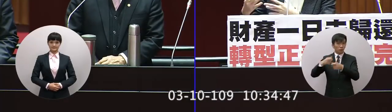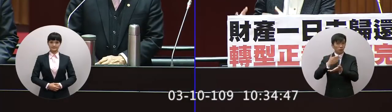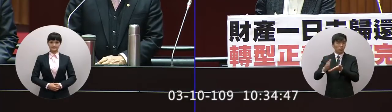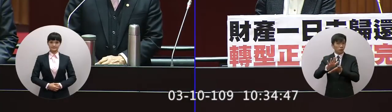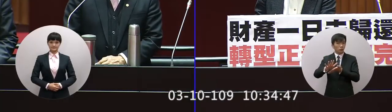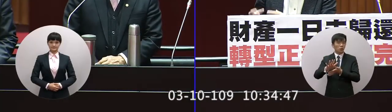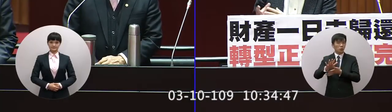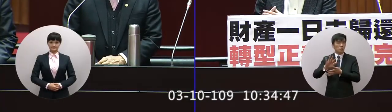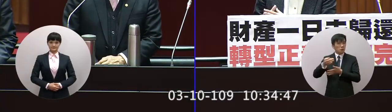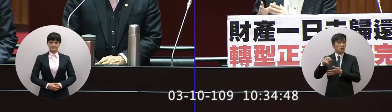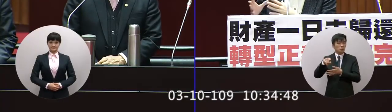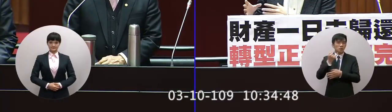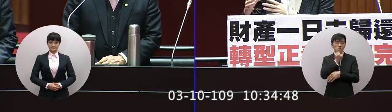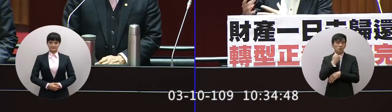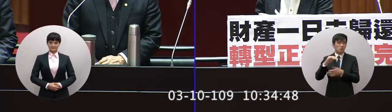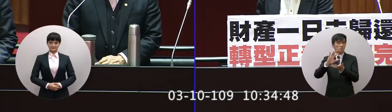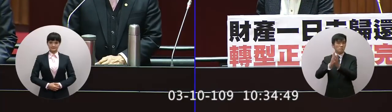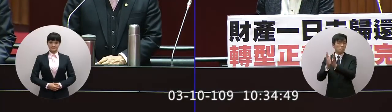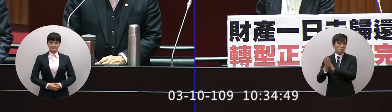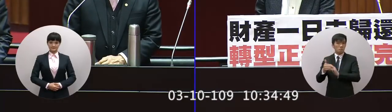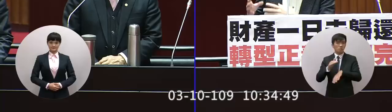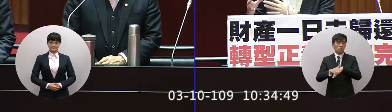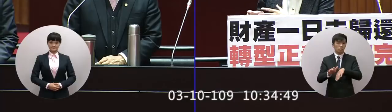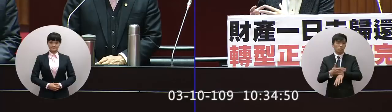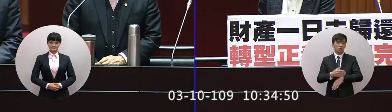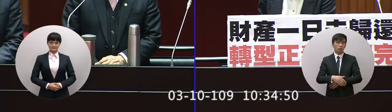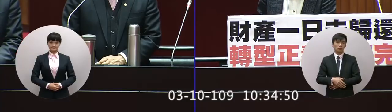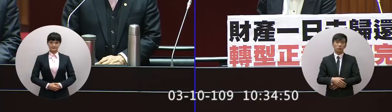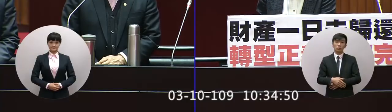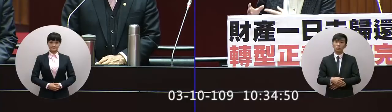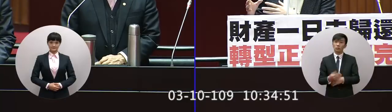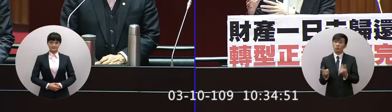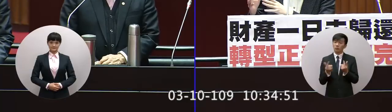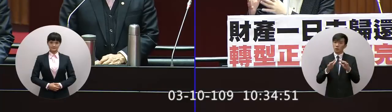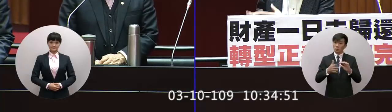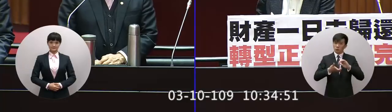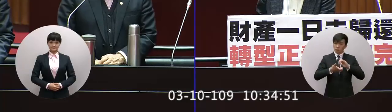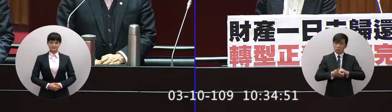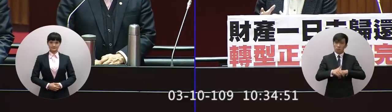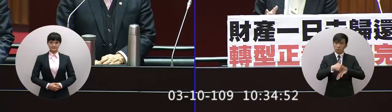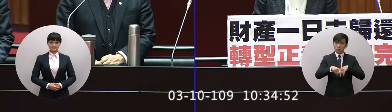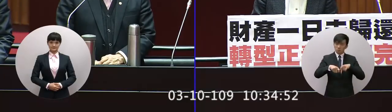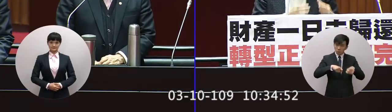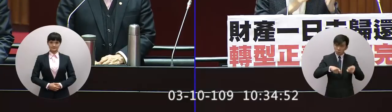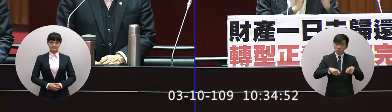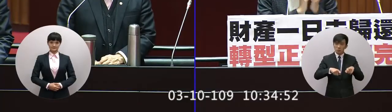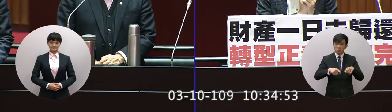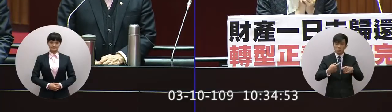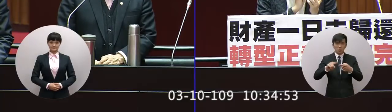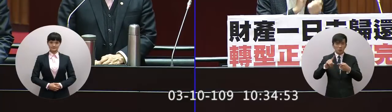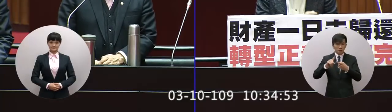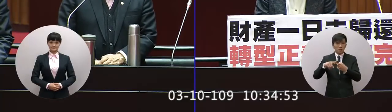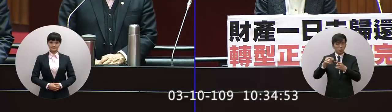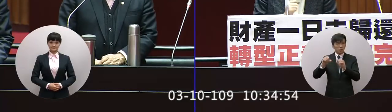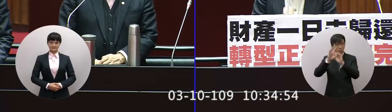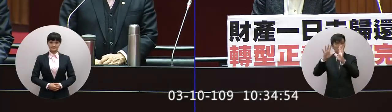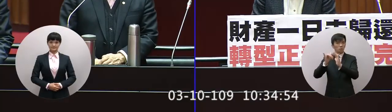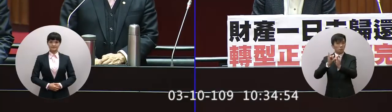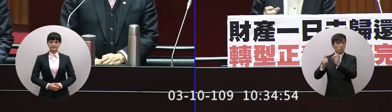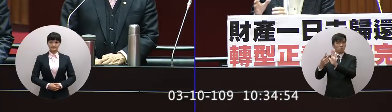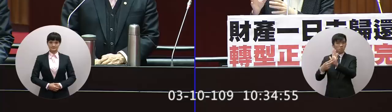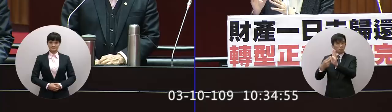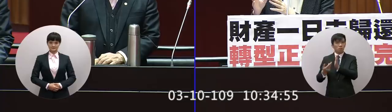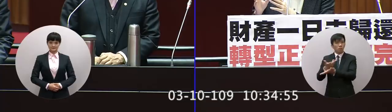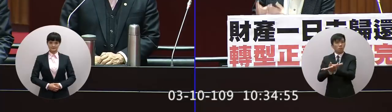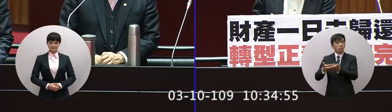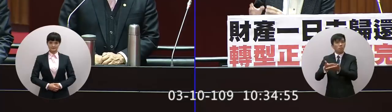不会再有变动，因为我觉得是这样子，这些因应措施应该要及早去宣去跟民众宣布去沟